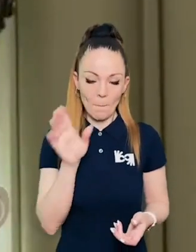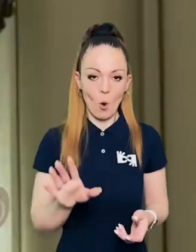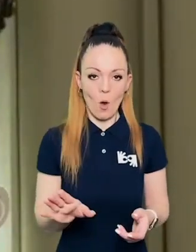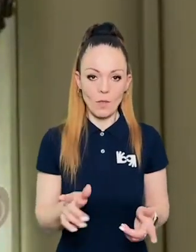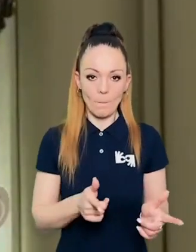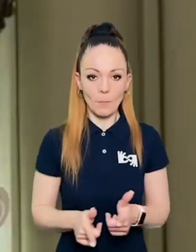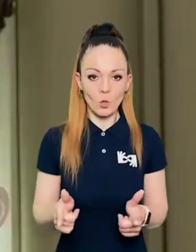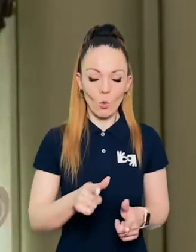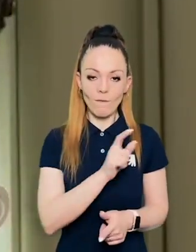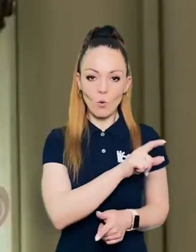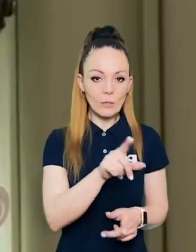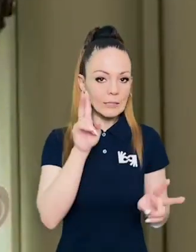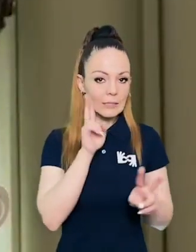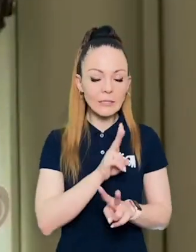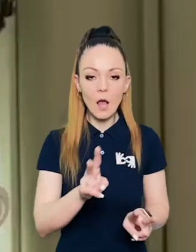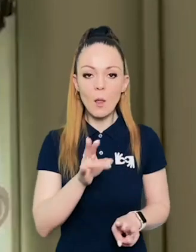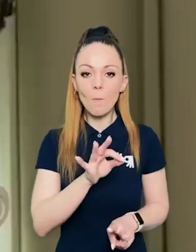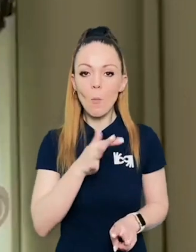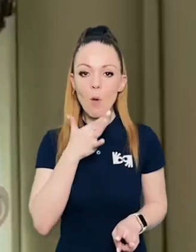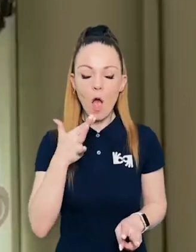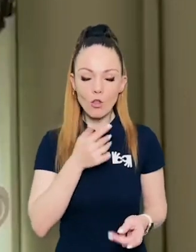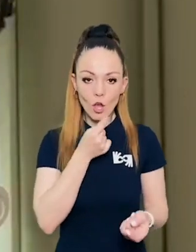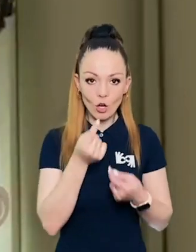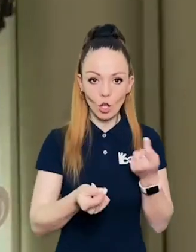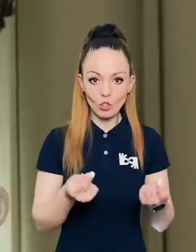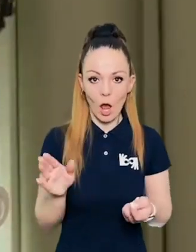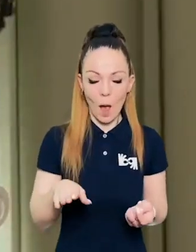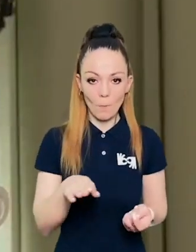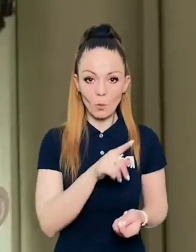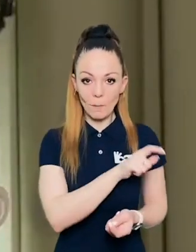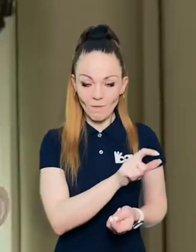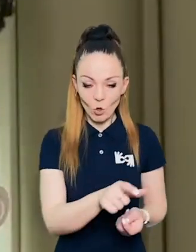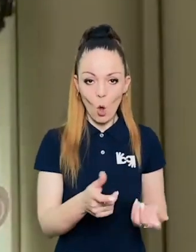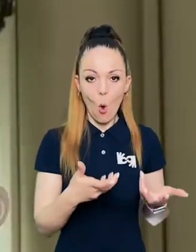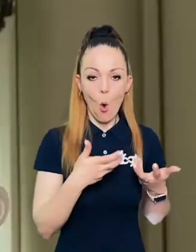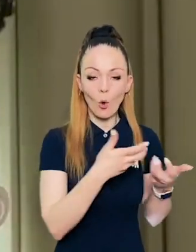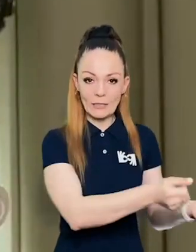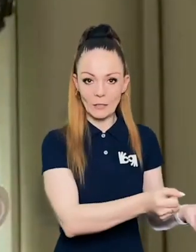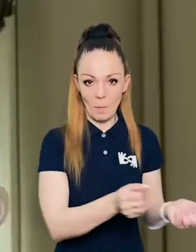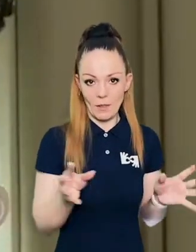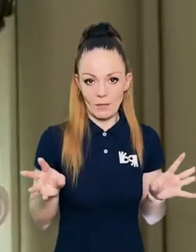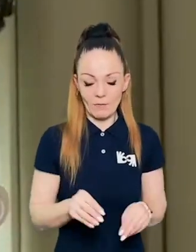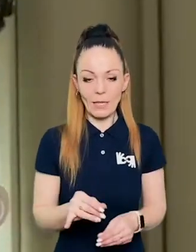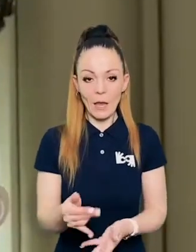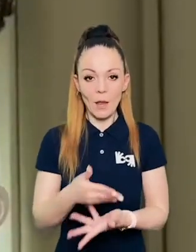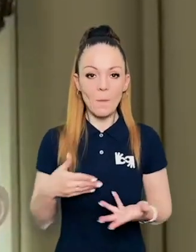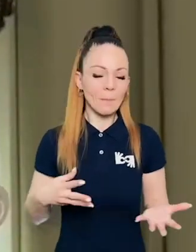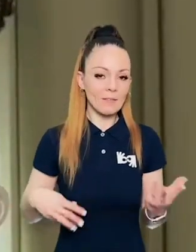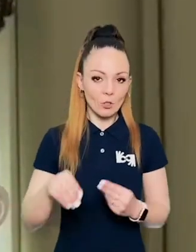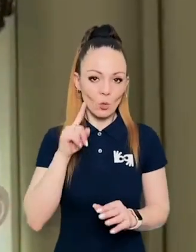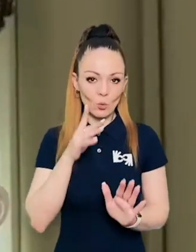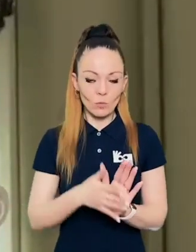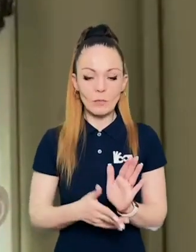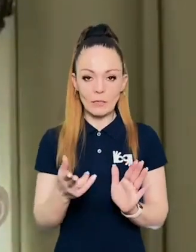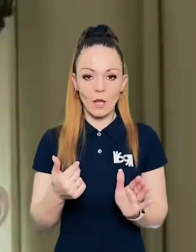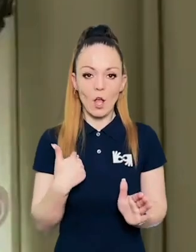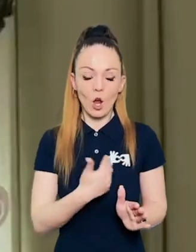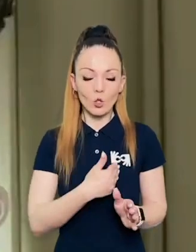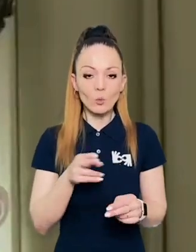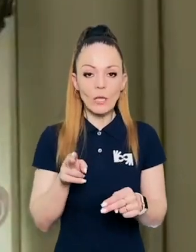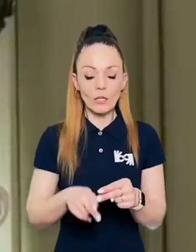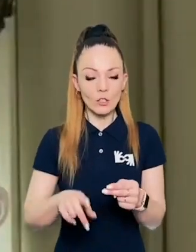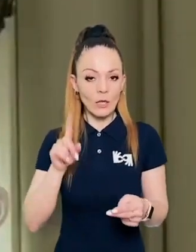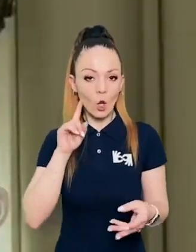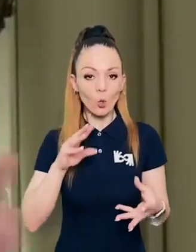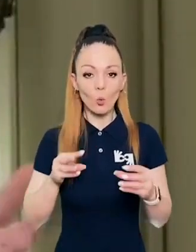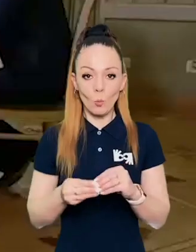Я вважаю, що ми були непогано підготовлені. Вони не знали про багато речей. І потім вони отримали все це. І ми